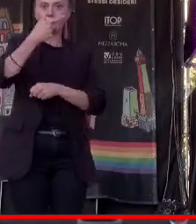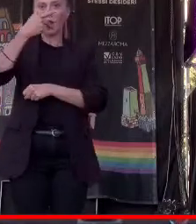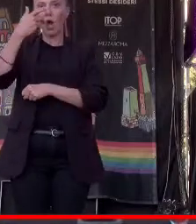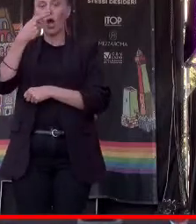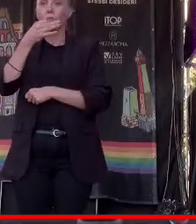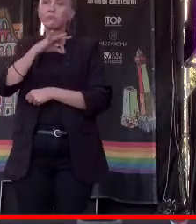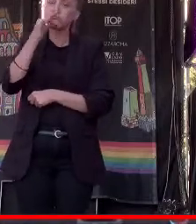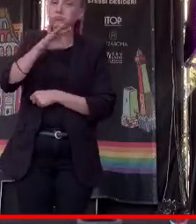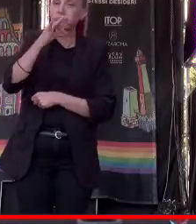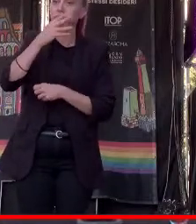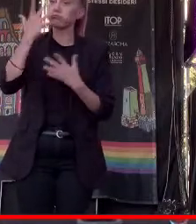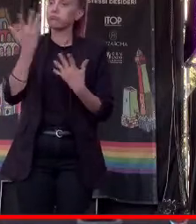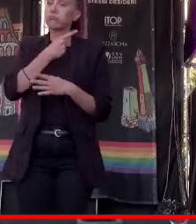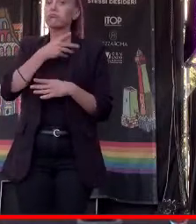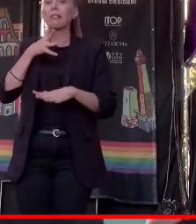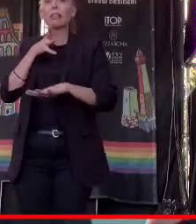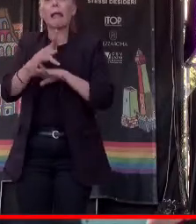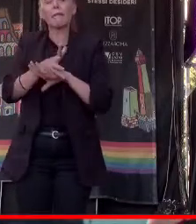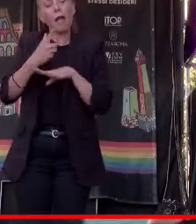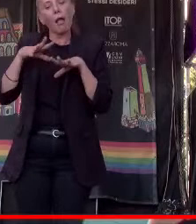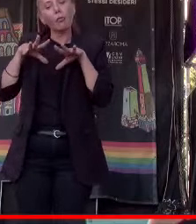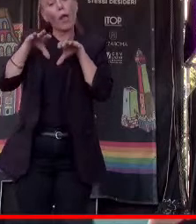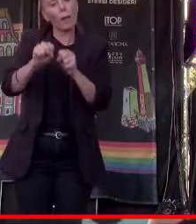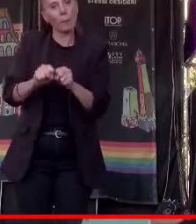commento, ma soprattutto per un tuo impegno.